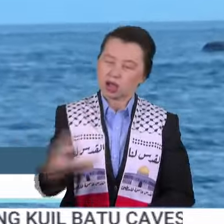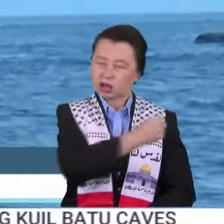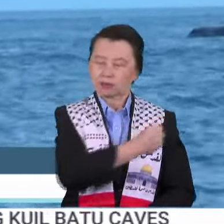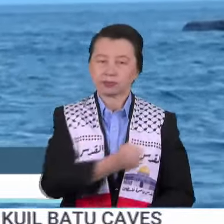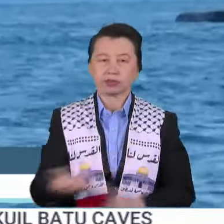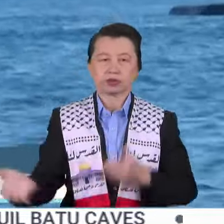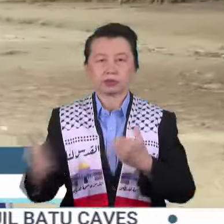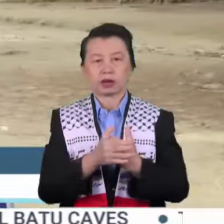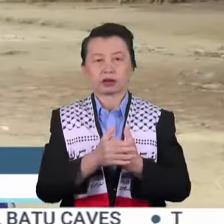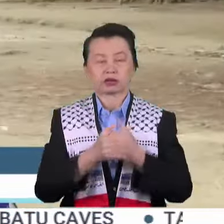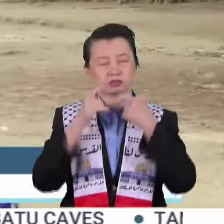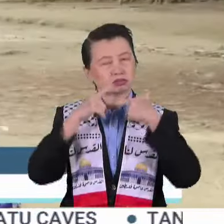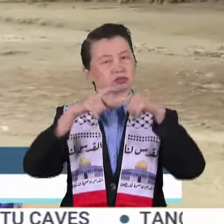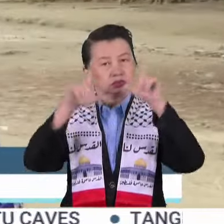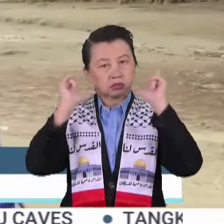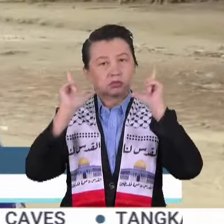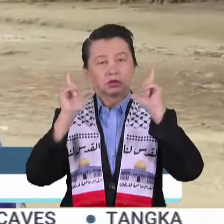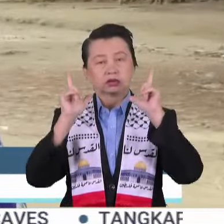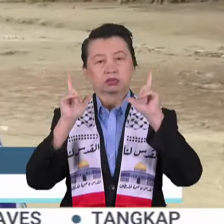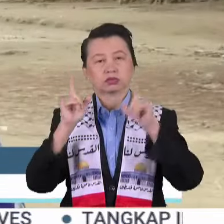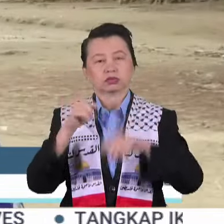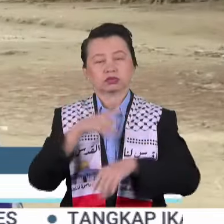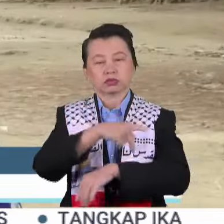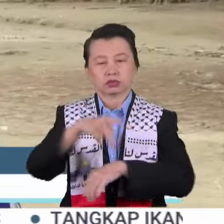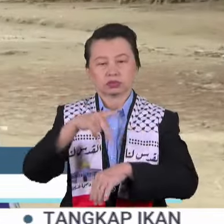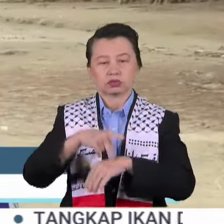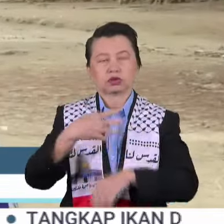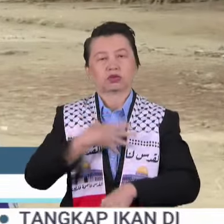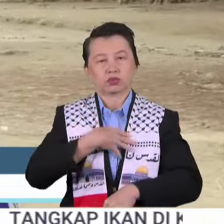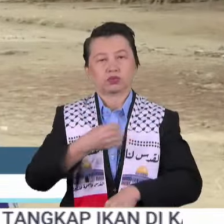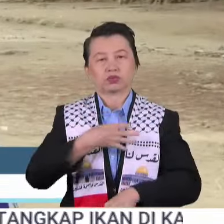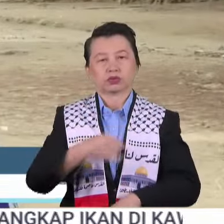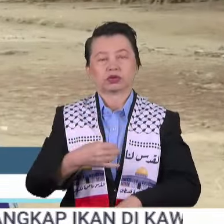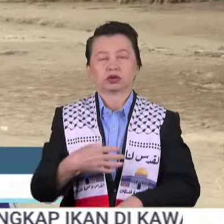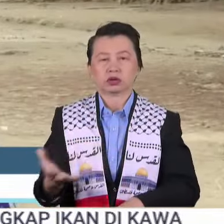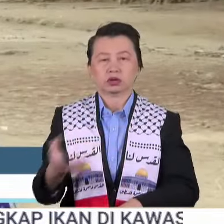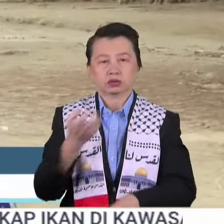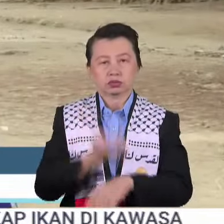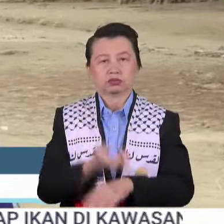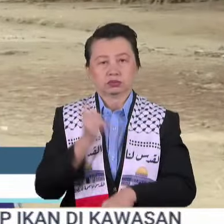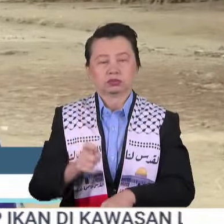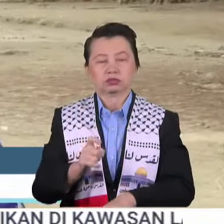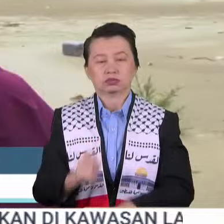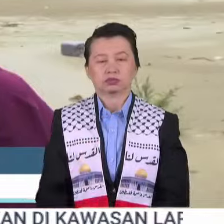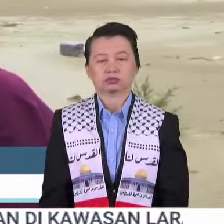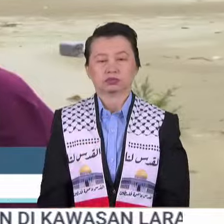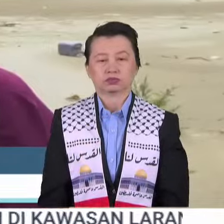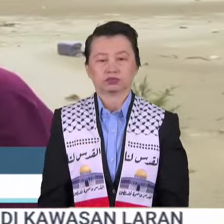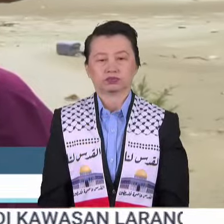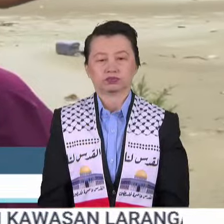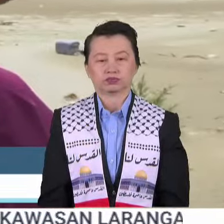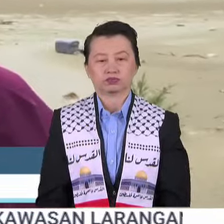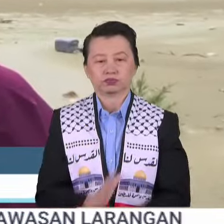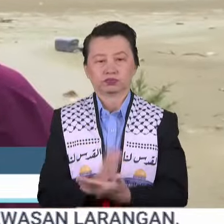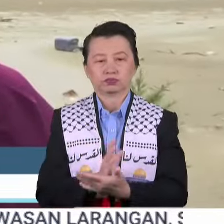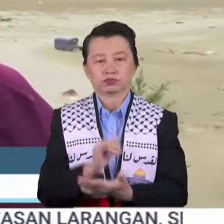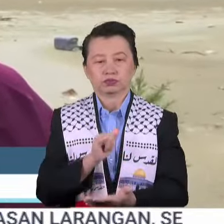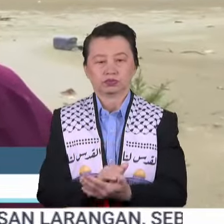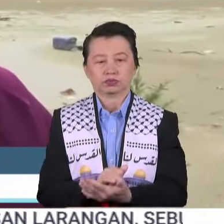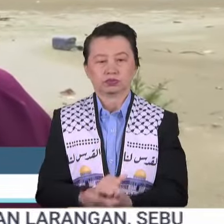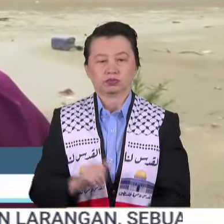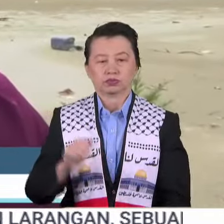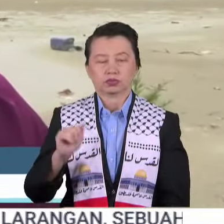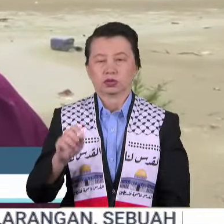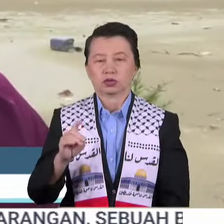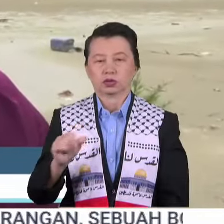mengembalikan maruah serta martabat maruah dan kedaulatan negara kita. Sementara itu, Adun